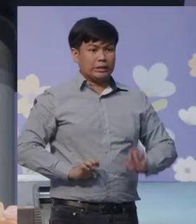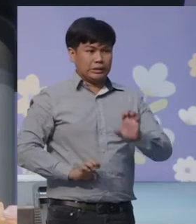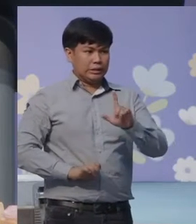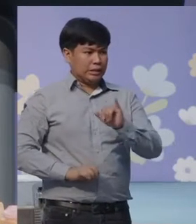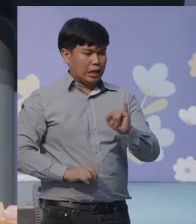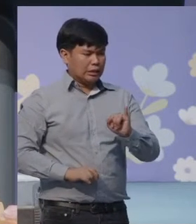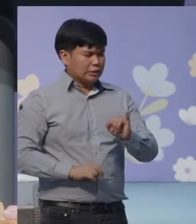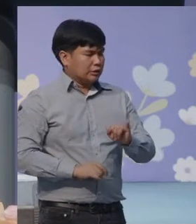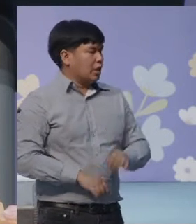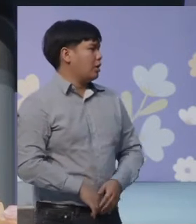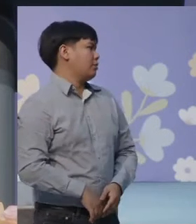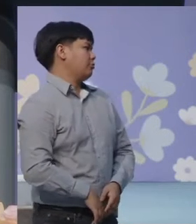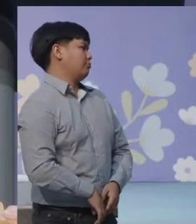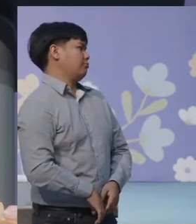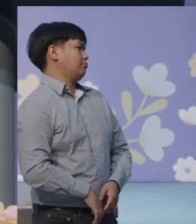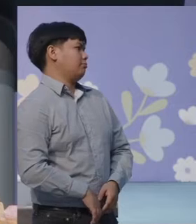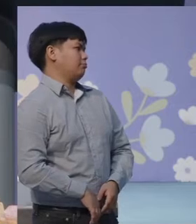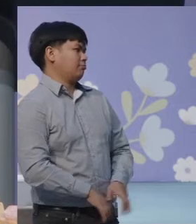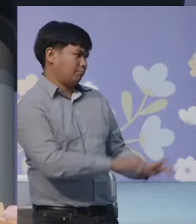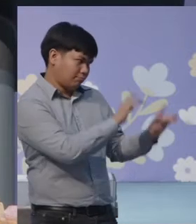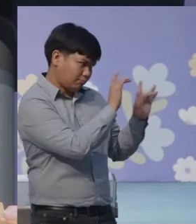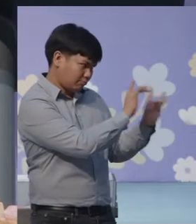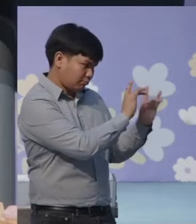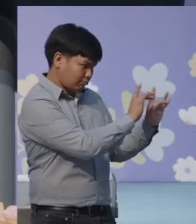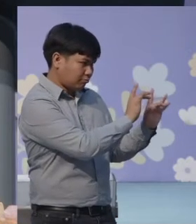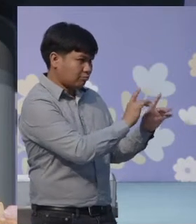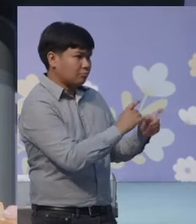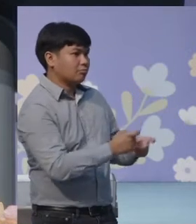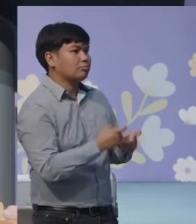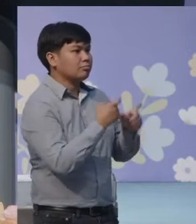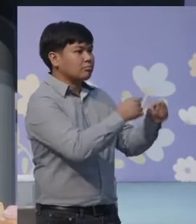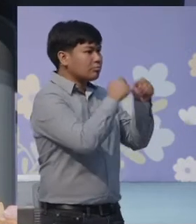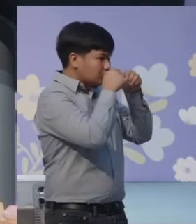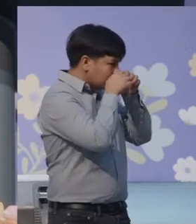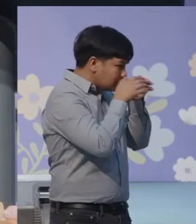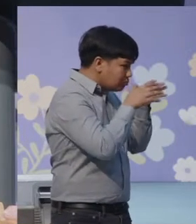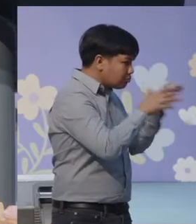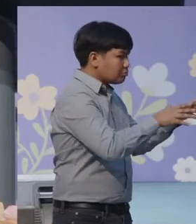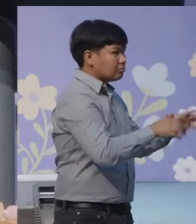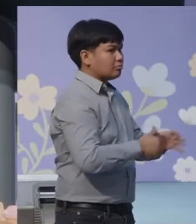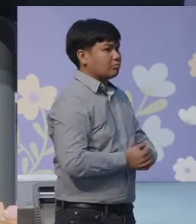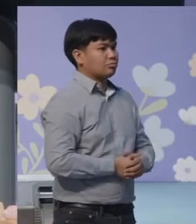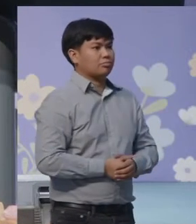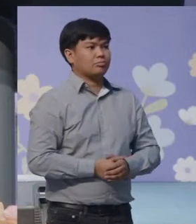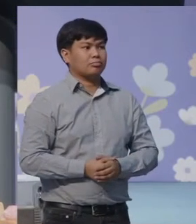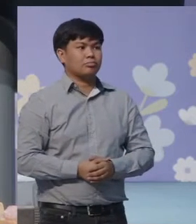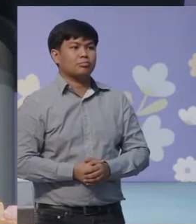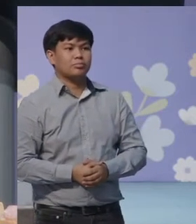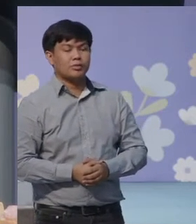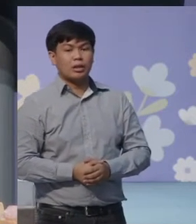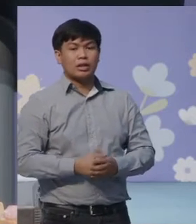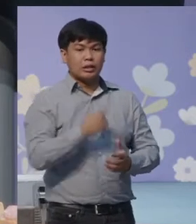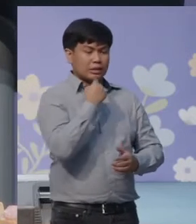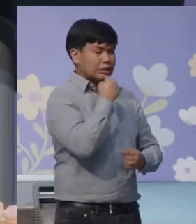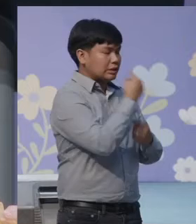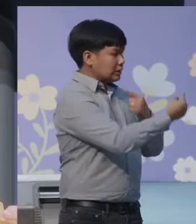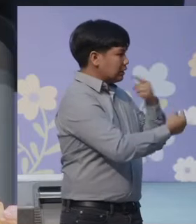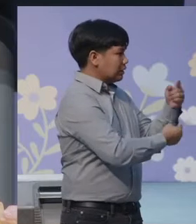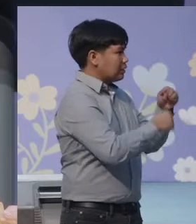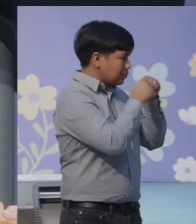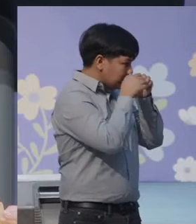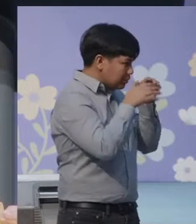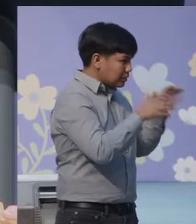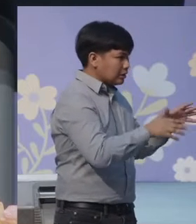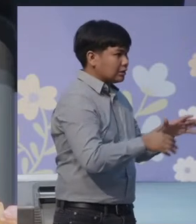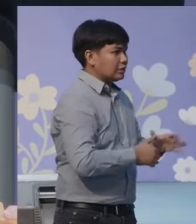ng basbas na napakaganda. Sino kaya nagbigay sa puso ni Eli na sabihin yung ganong klaseng basbas?